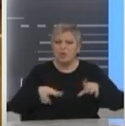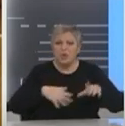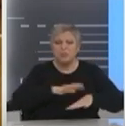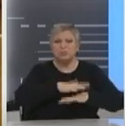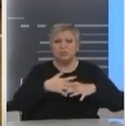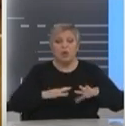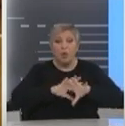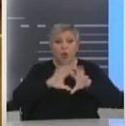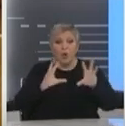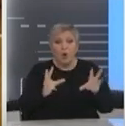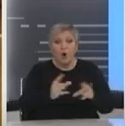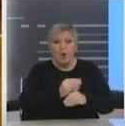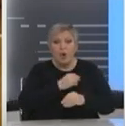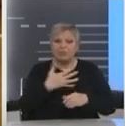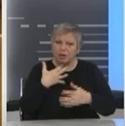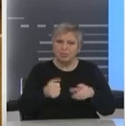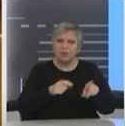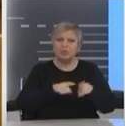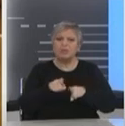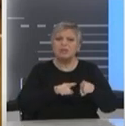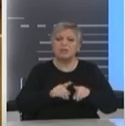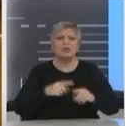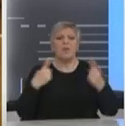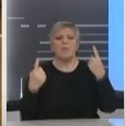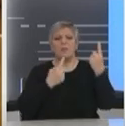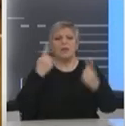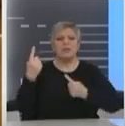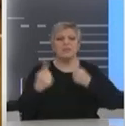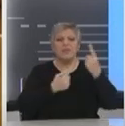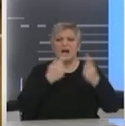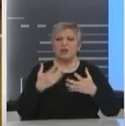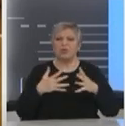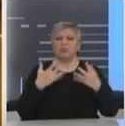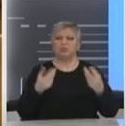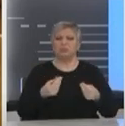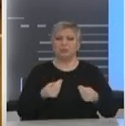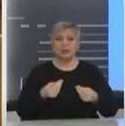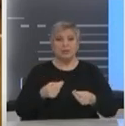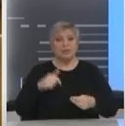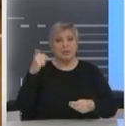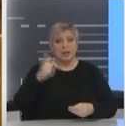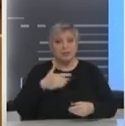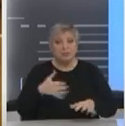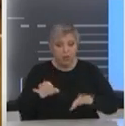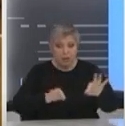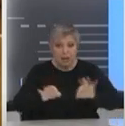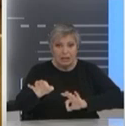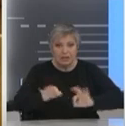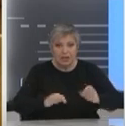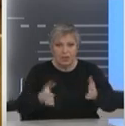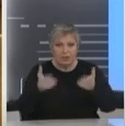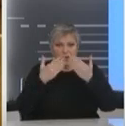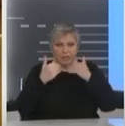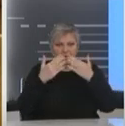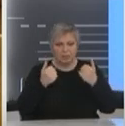περιβάλλοντος. Όπως ήταν επιλογή της Νέας Δημοκρατίας και του ΠΑΣΟΚ να υπάρχει αυτό το τεράστιο κενό